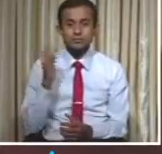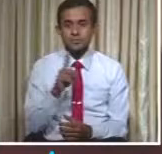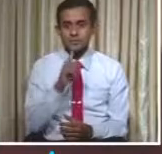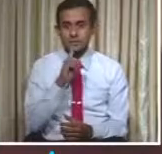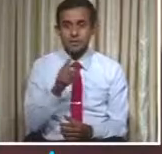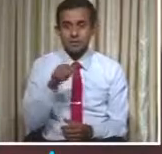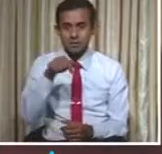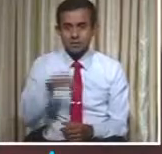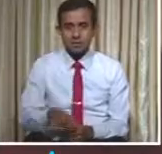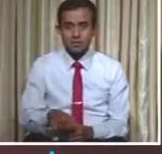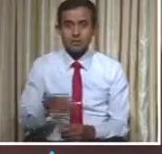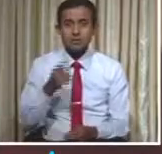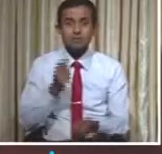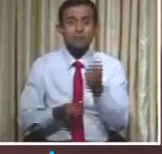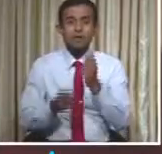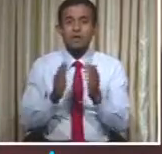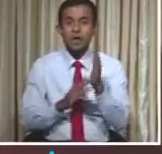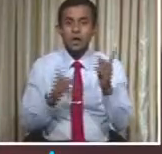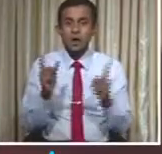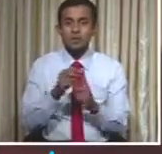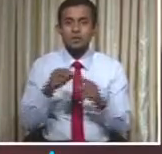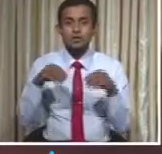අද වෙළඳ අමාත්‍යාංශයයි